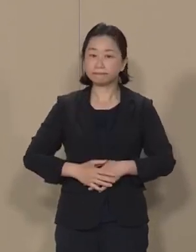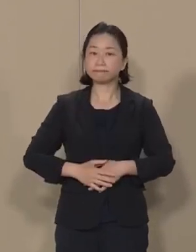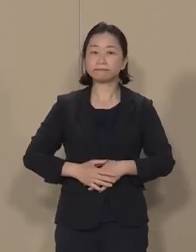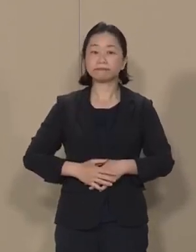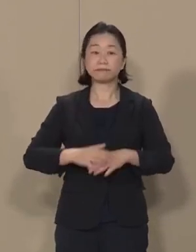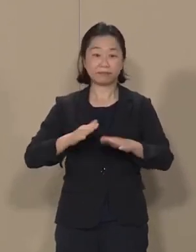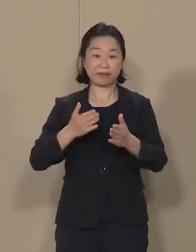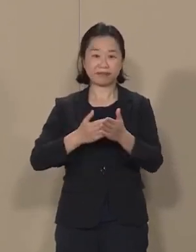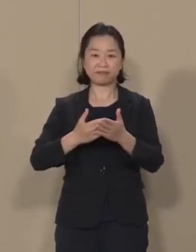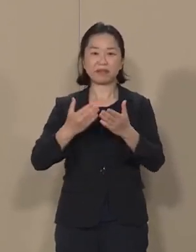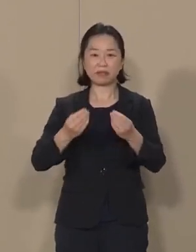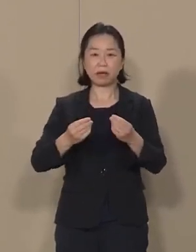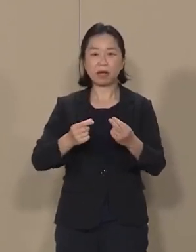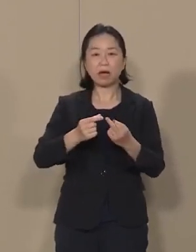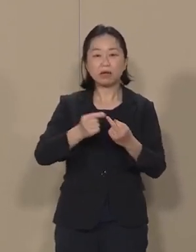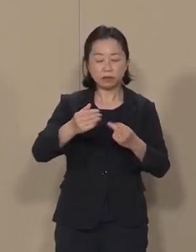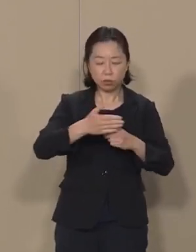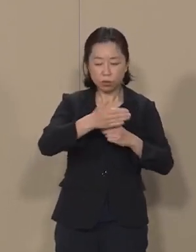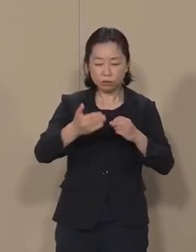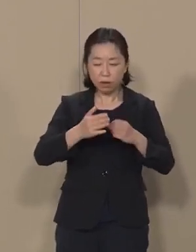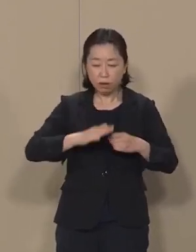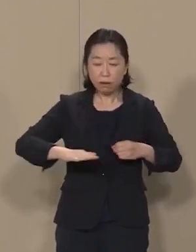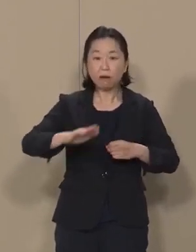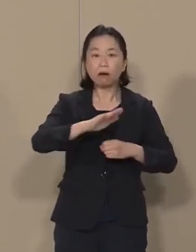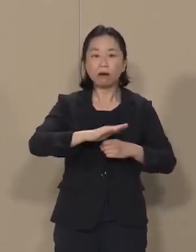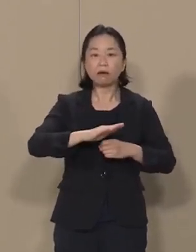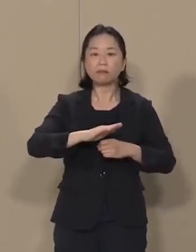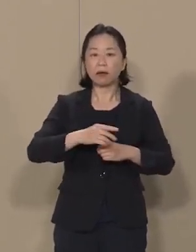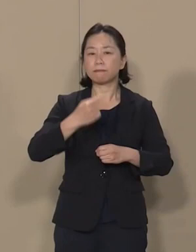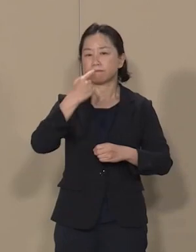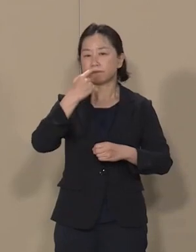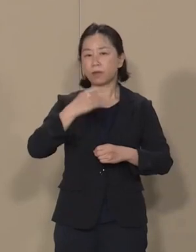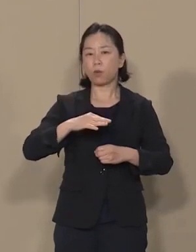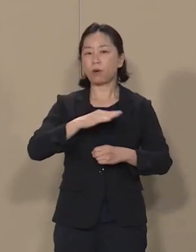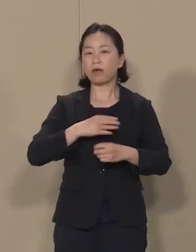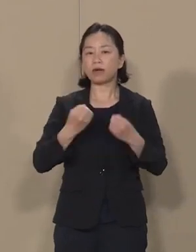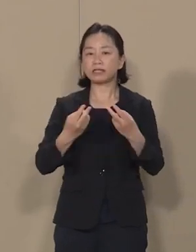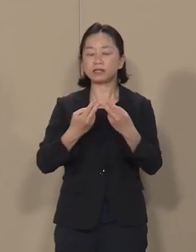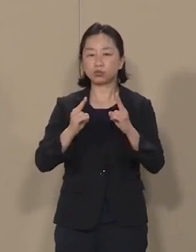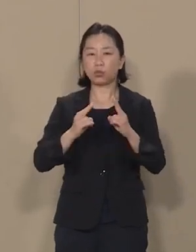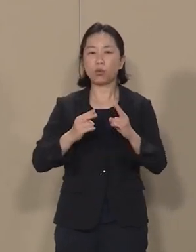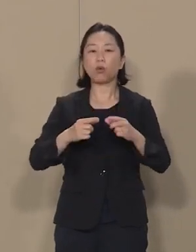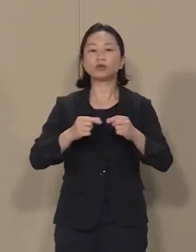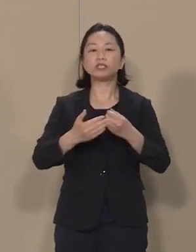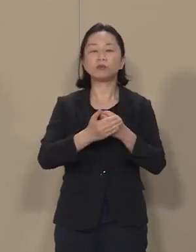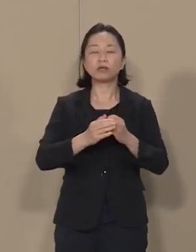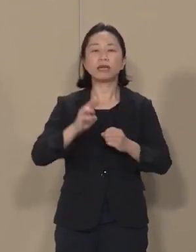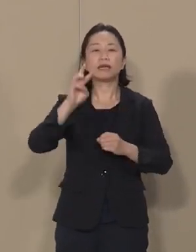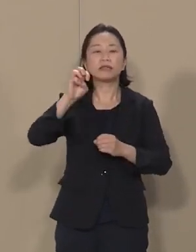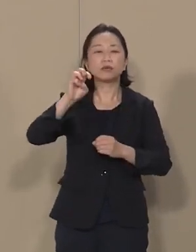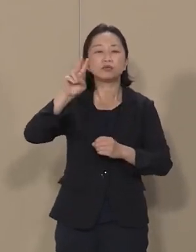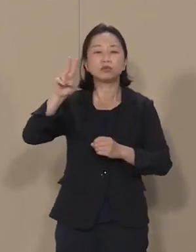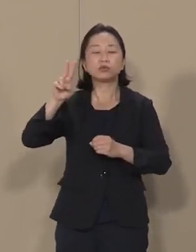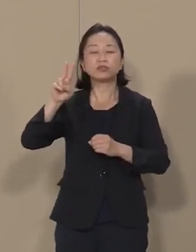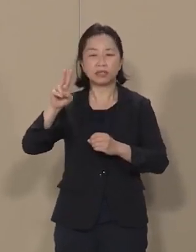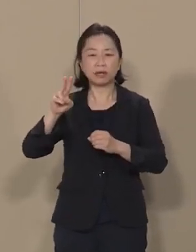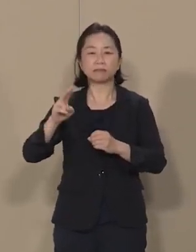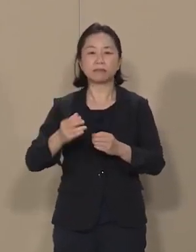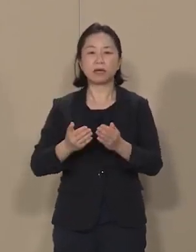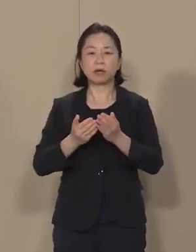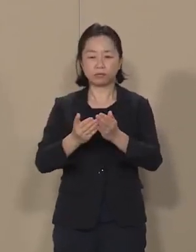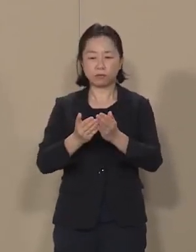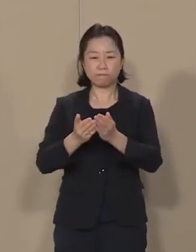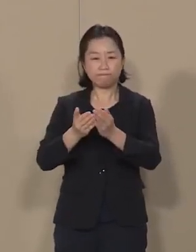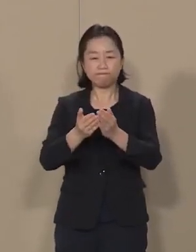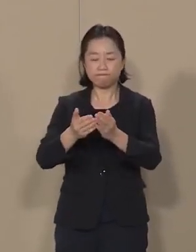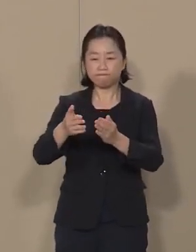申し上げました尖閣諸島については実は神道国森32回漁に出かけていますこれはどうし